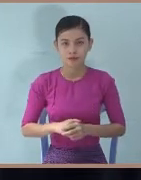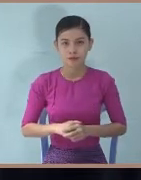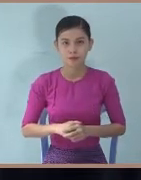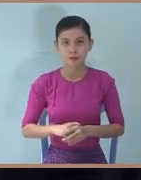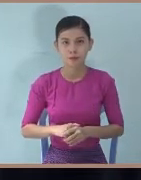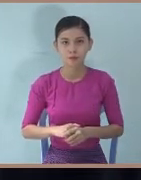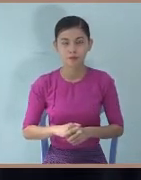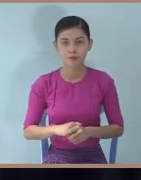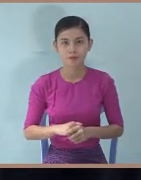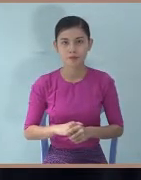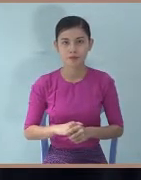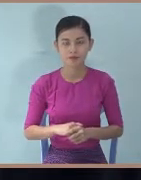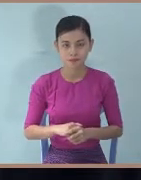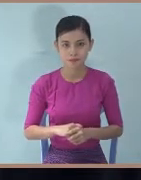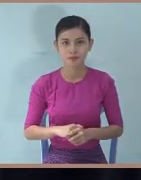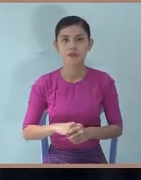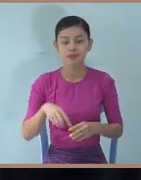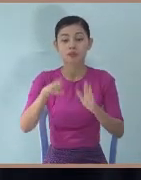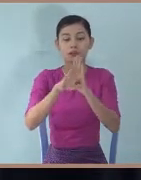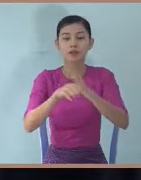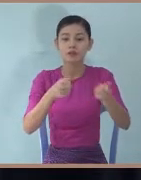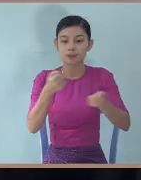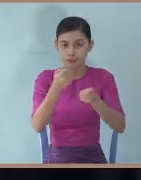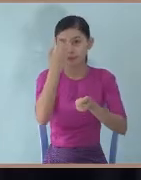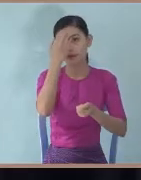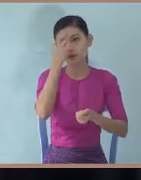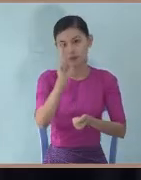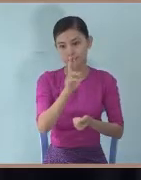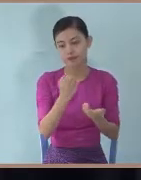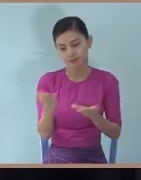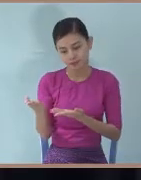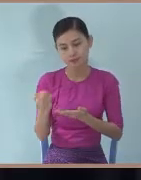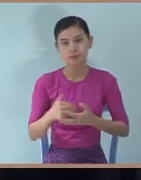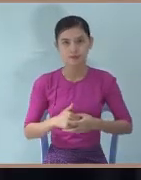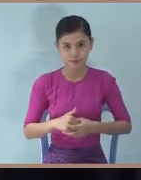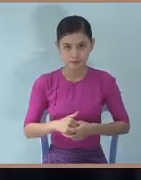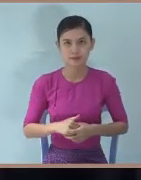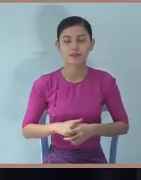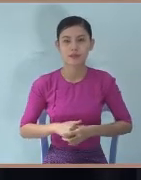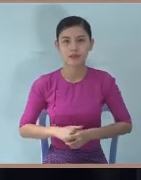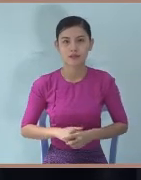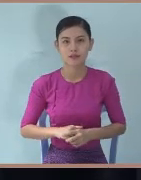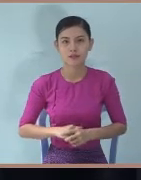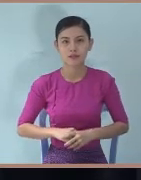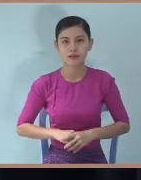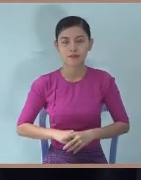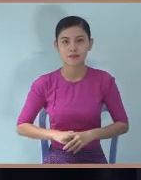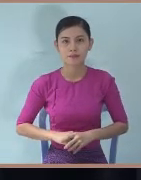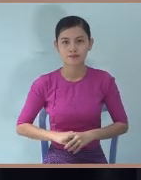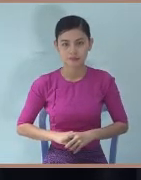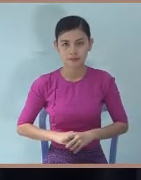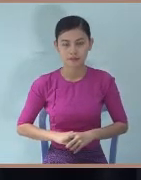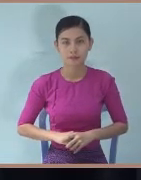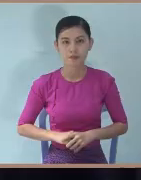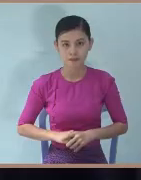ကြားပေးတဲ့ any question season ကိုကျွန်တော်တင်ဆက်ပေးနေရပဲဖြစ်ပါတယ်ရှင်။ဒီ season ကိုတော့ကျွန်မနေရီနဲ့တူမန်ဒန်ဒီတမောင်တို့က